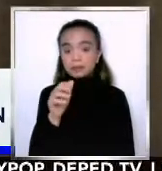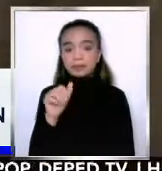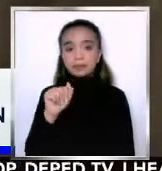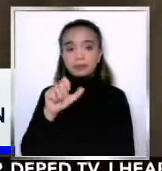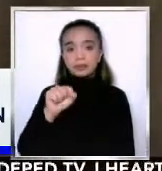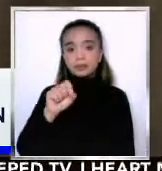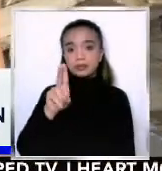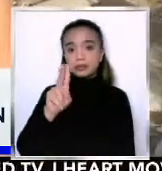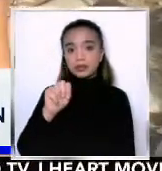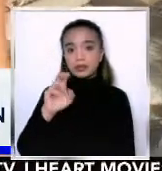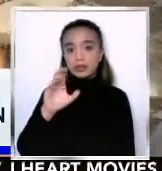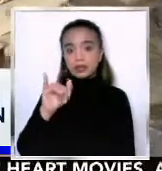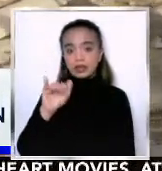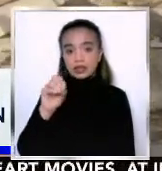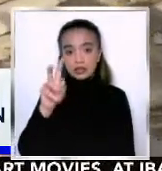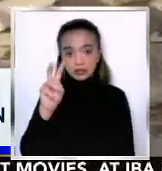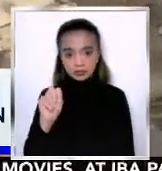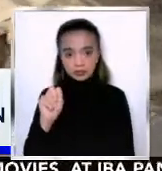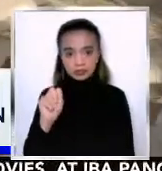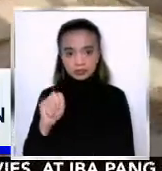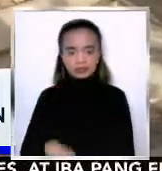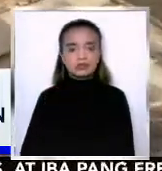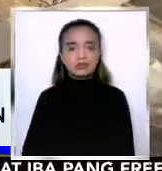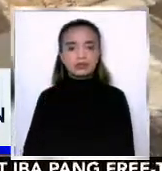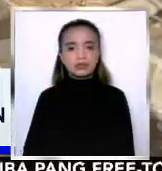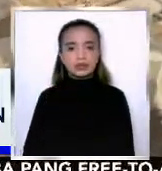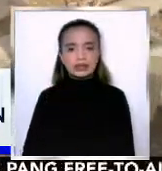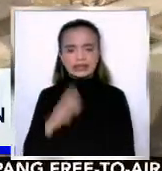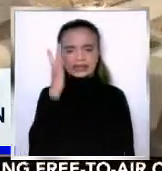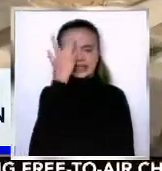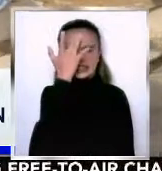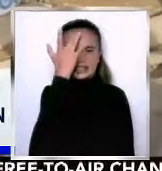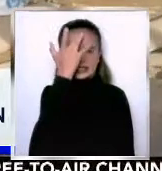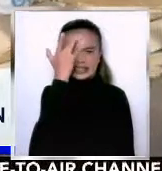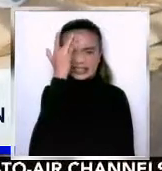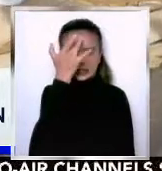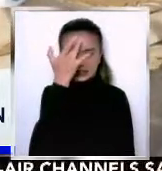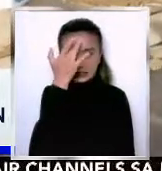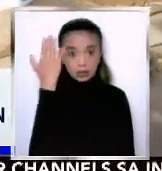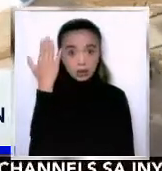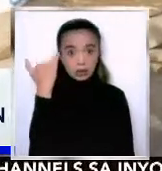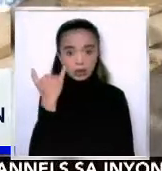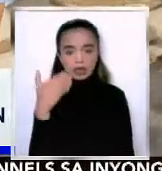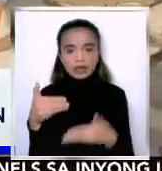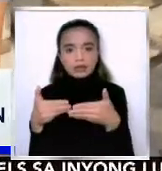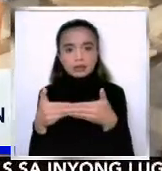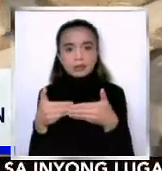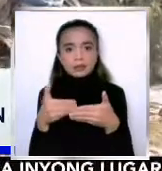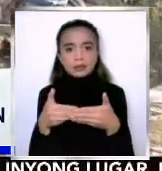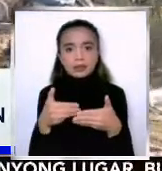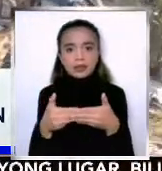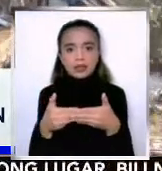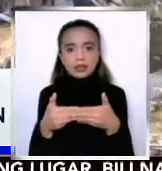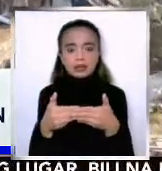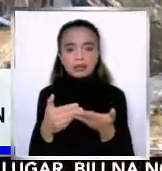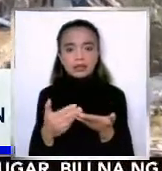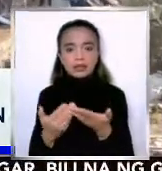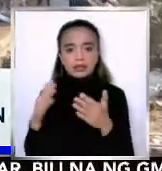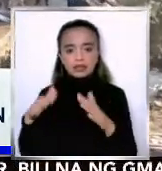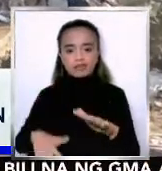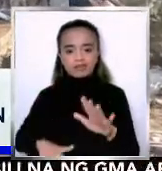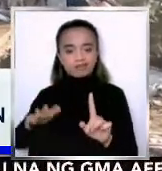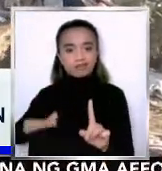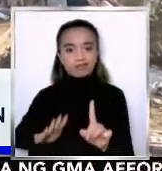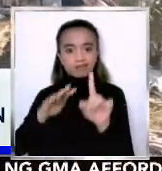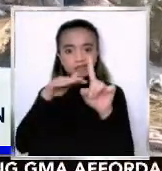Tatay Narciso. Trauma ang inabot matapos muntikang madala ng agos ng baha. Kumapit na lang siya sa